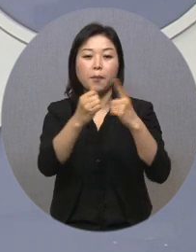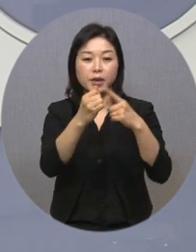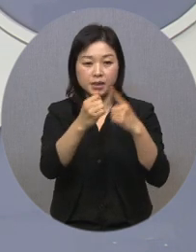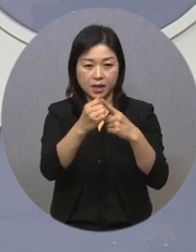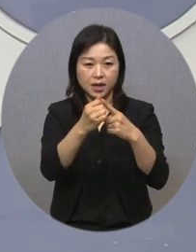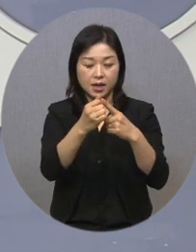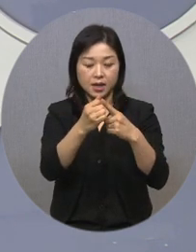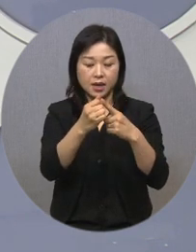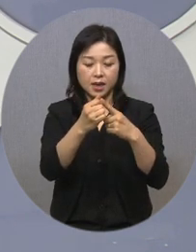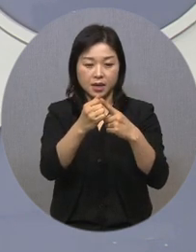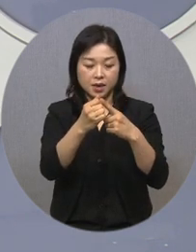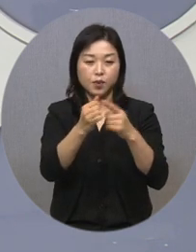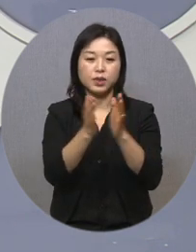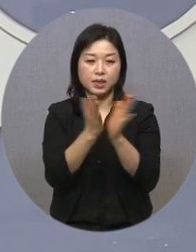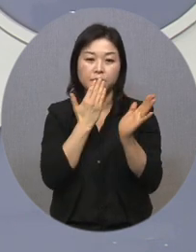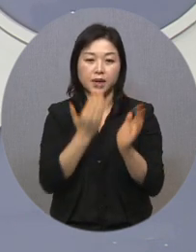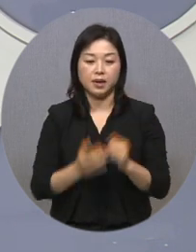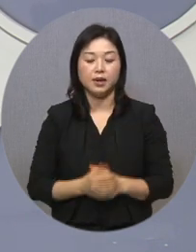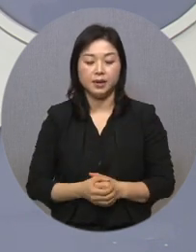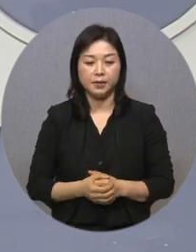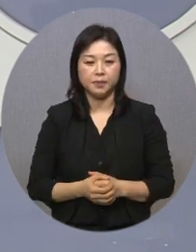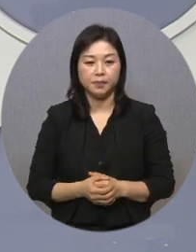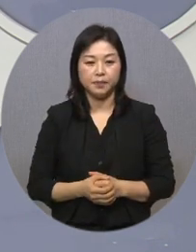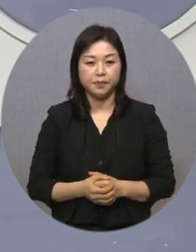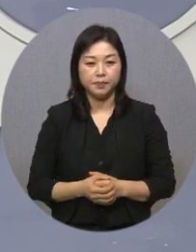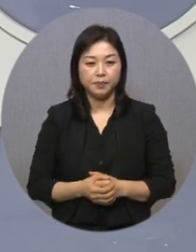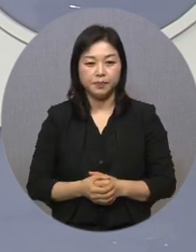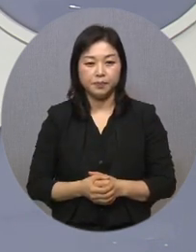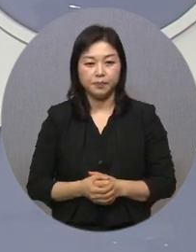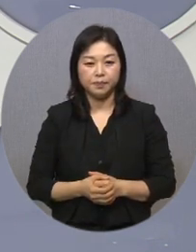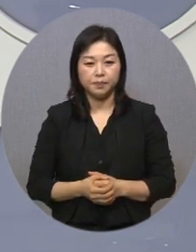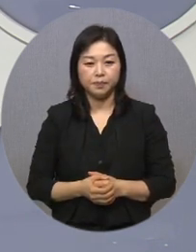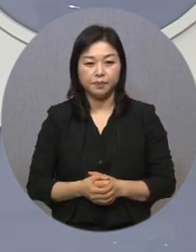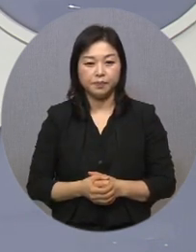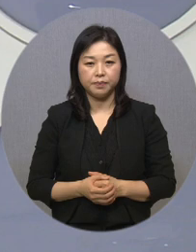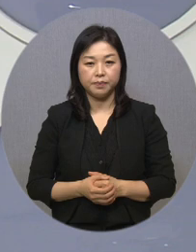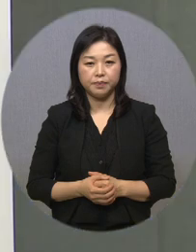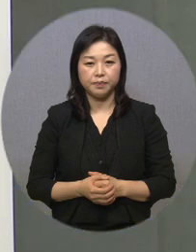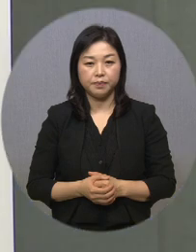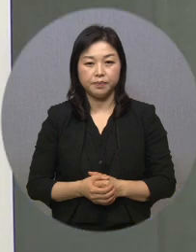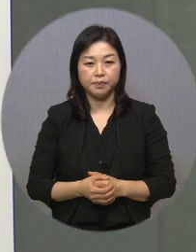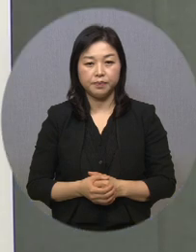대상으로서 실시가 된다 이렇게 말씀을 좀 드릴 수가 있을 것 같습니다.